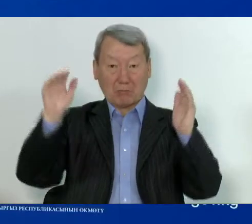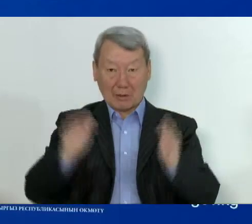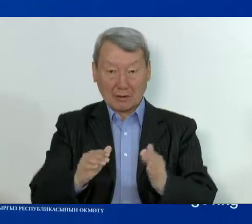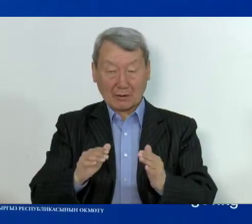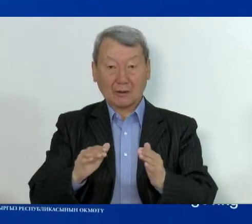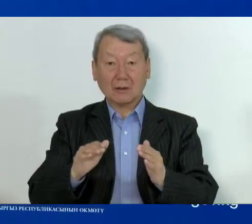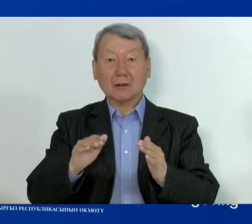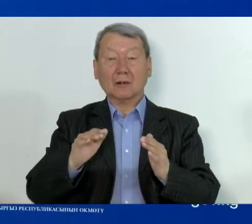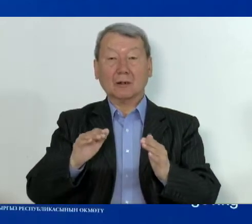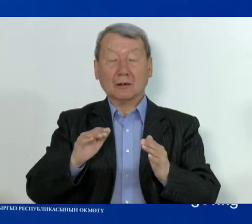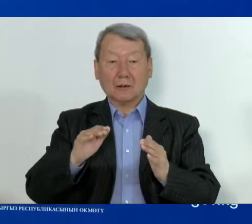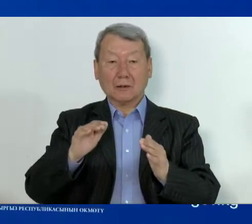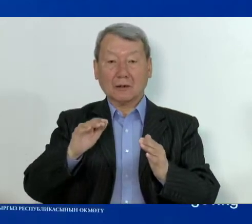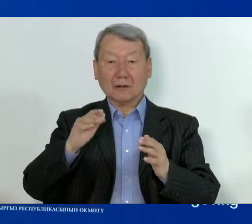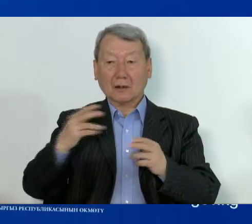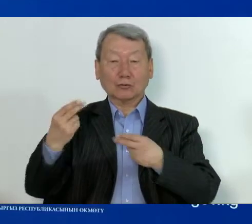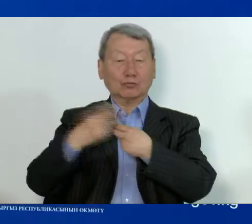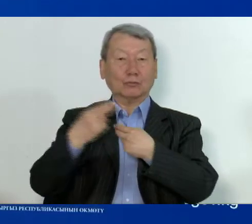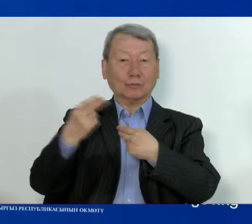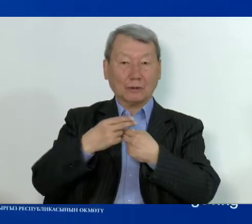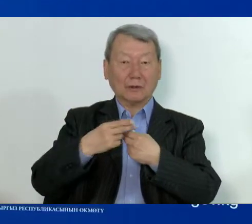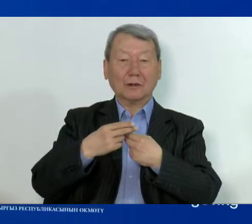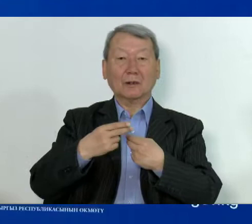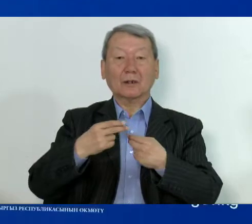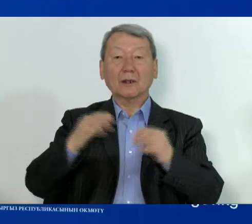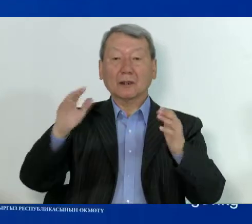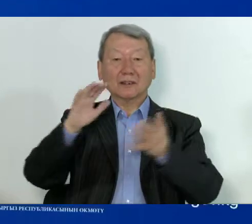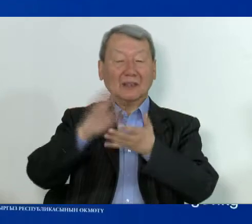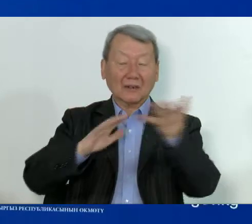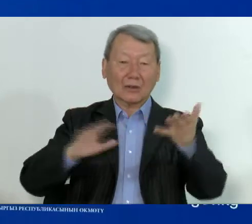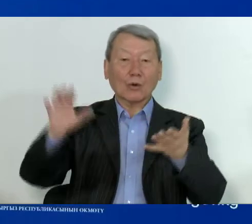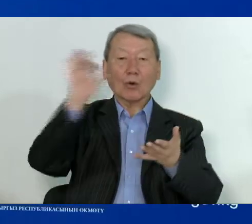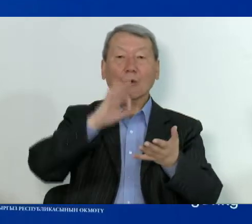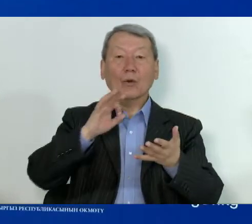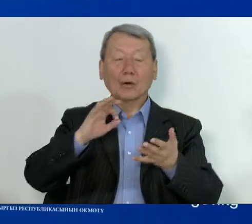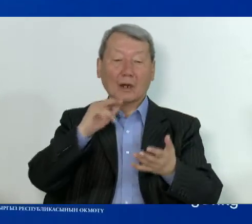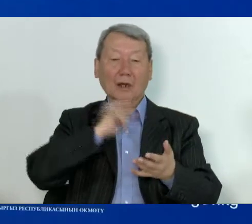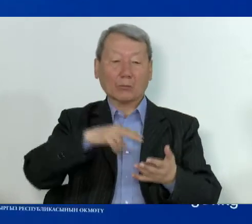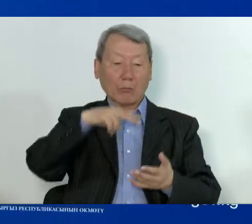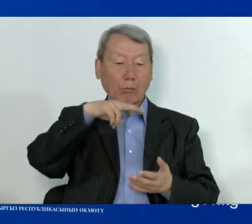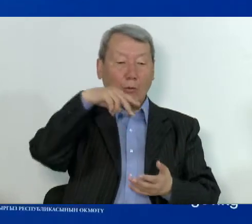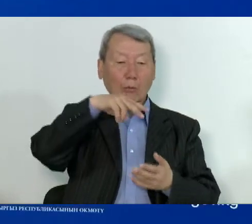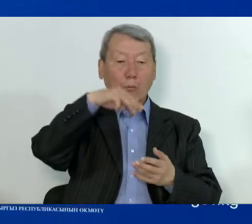количество, будем говорить, нареканий, а также заявлений по поводу работы